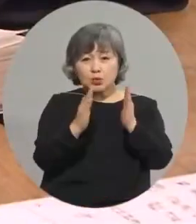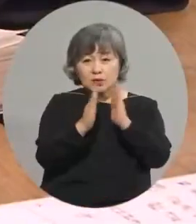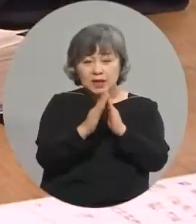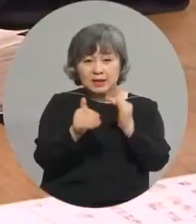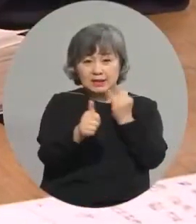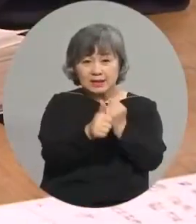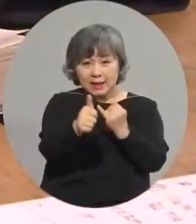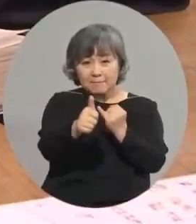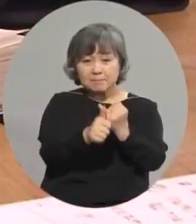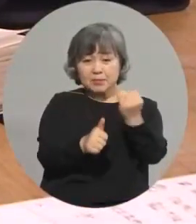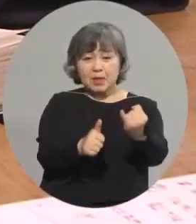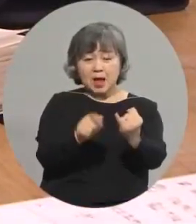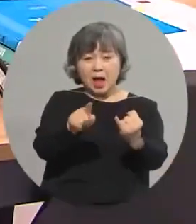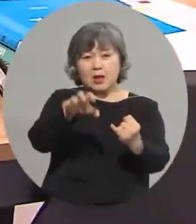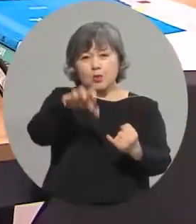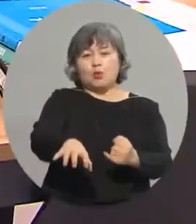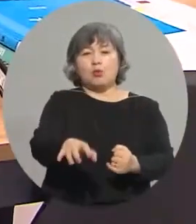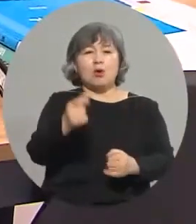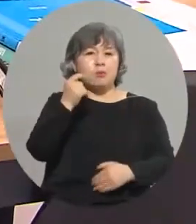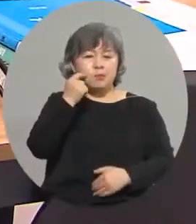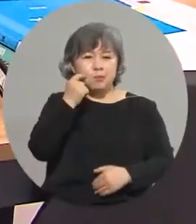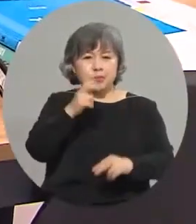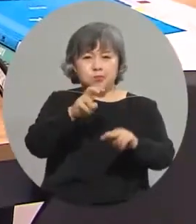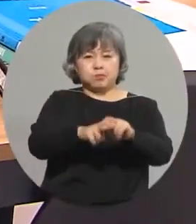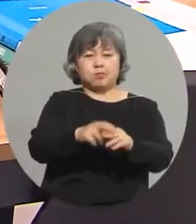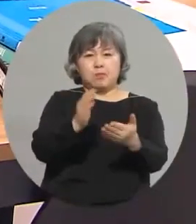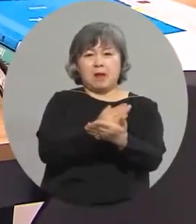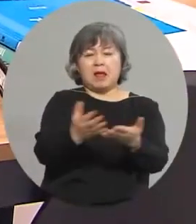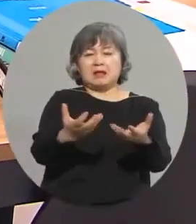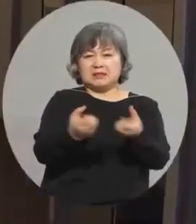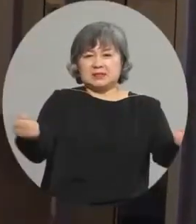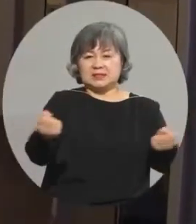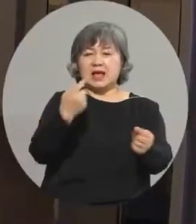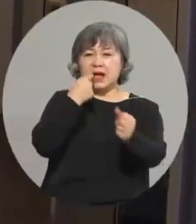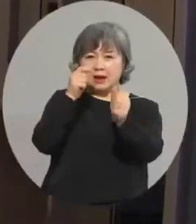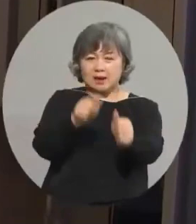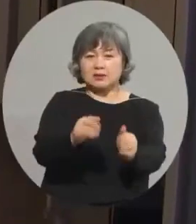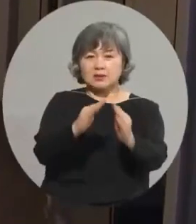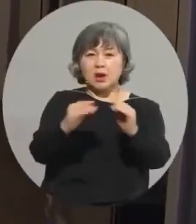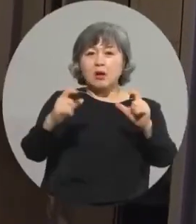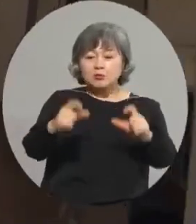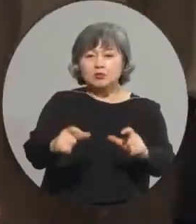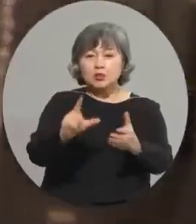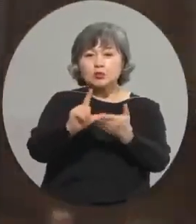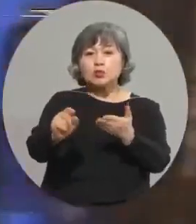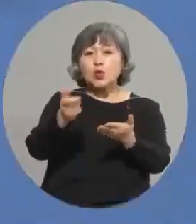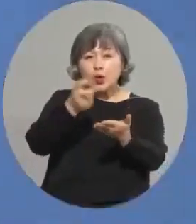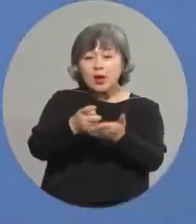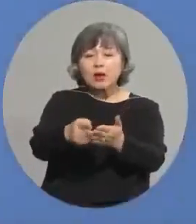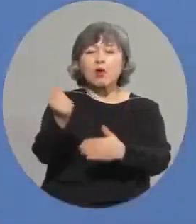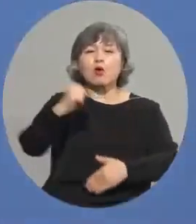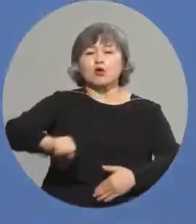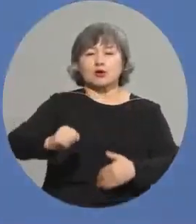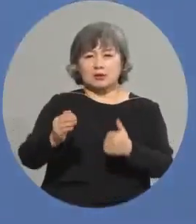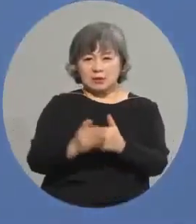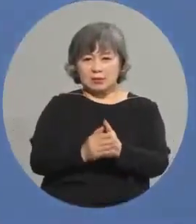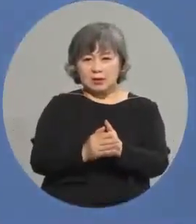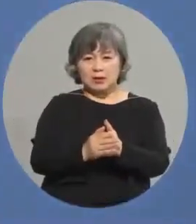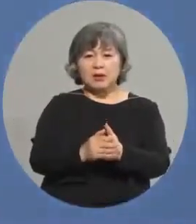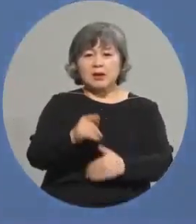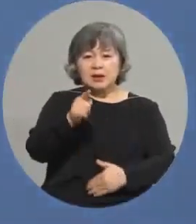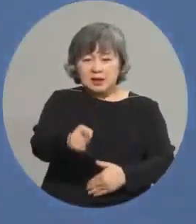남녀가 한 공간에 잊지 못하도록 좌석을 따로 배치 하라는 전라북도 조례를 어겼기 때문입니다 라인별로